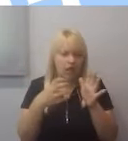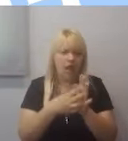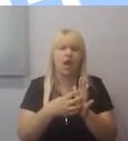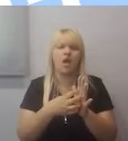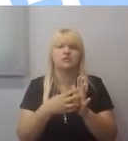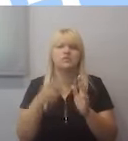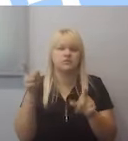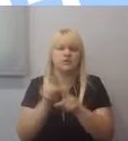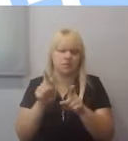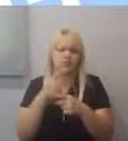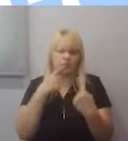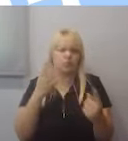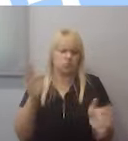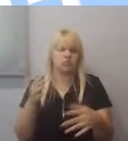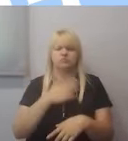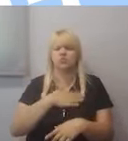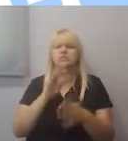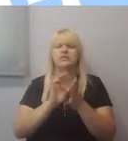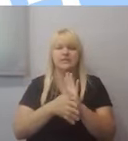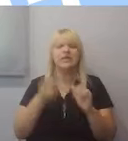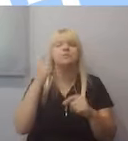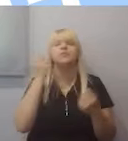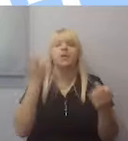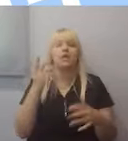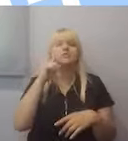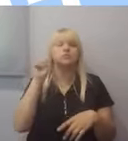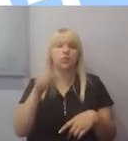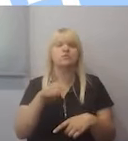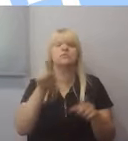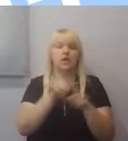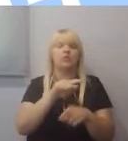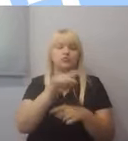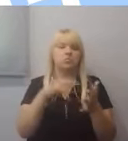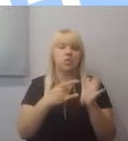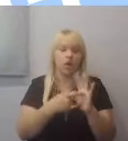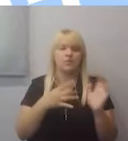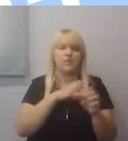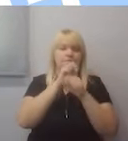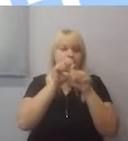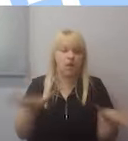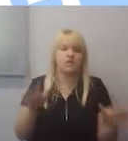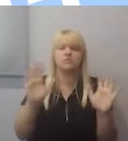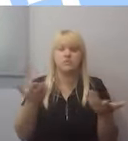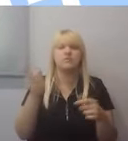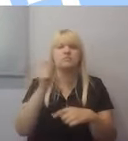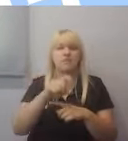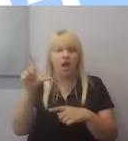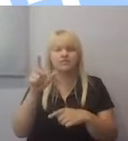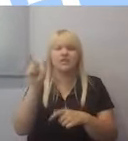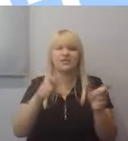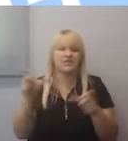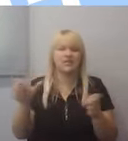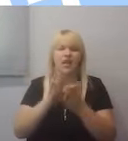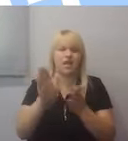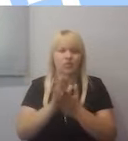mūsu sistēmu ja skaidrs ka ka arī šūnu apraide tika palaista bet tomēr pārsvarā cilvēki lietotās lietotnes privātsektor